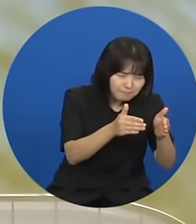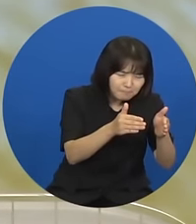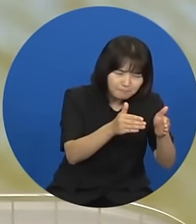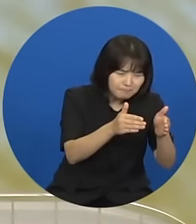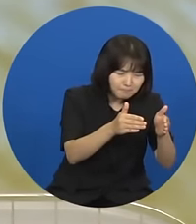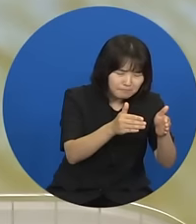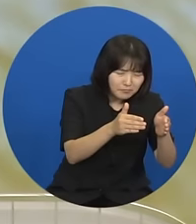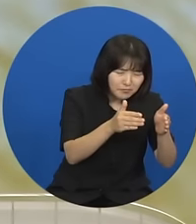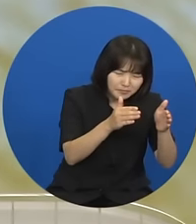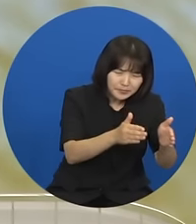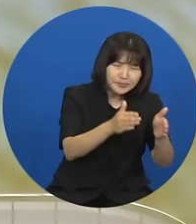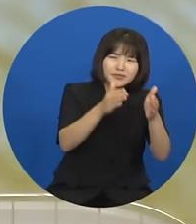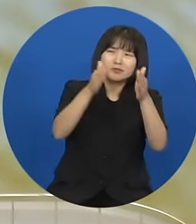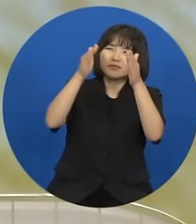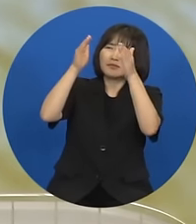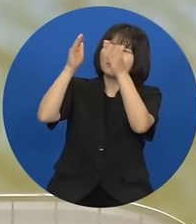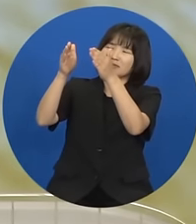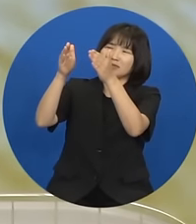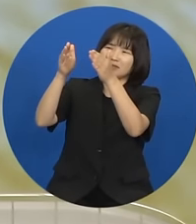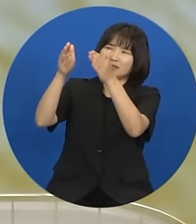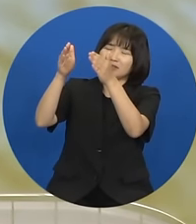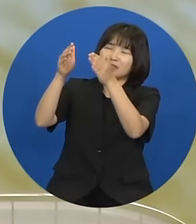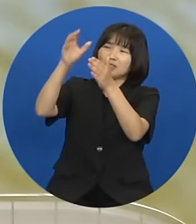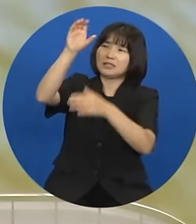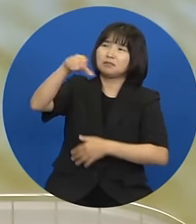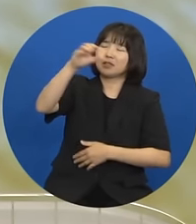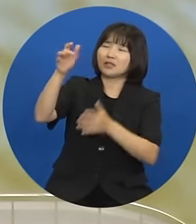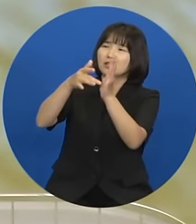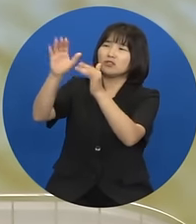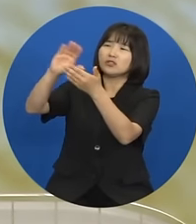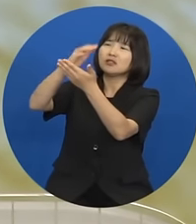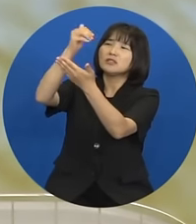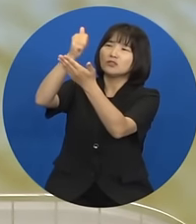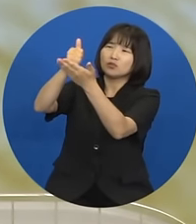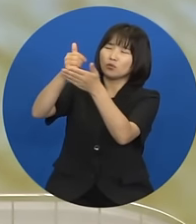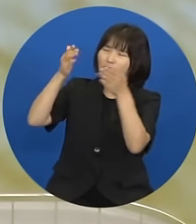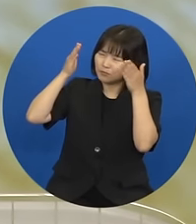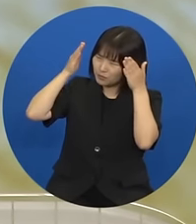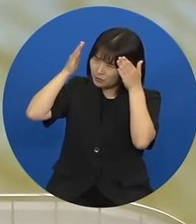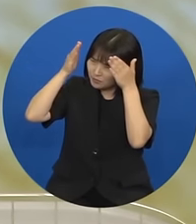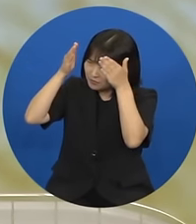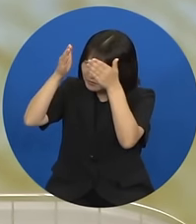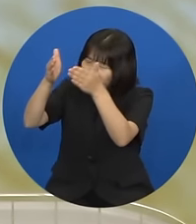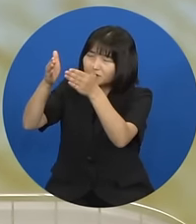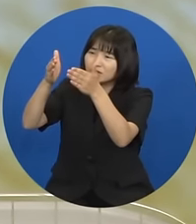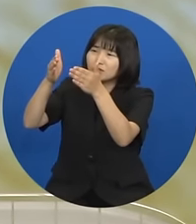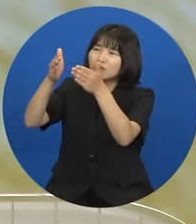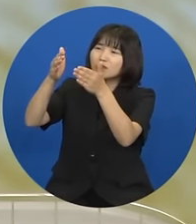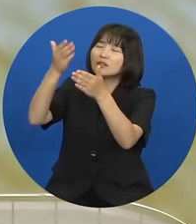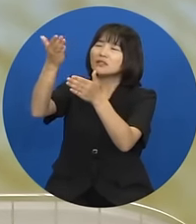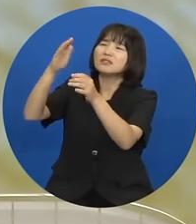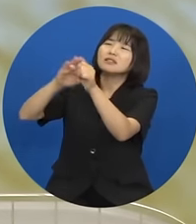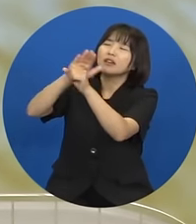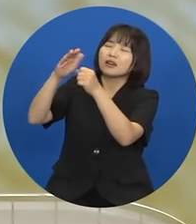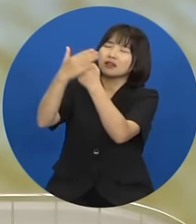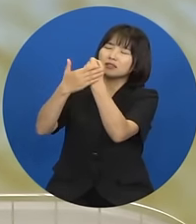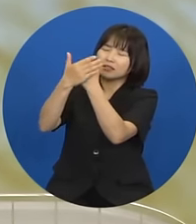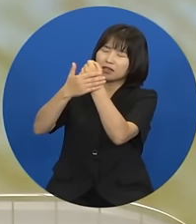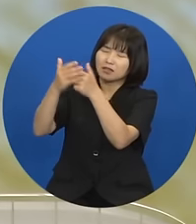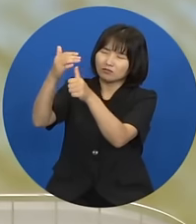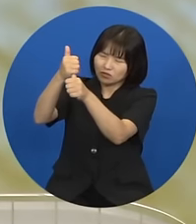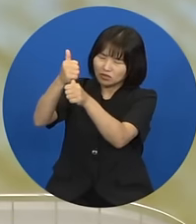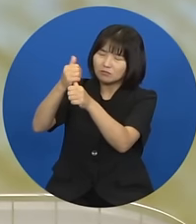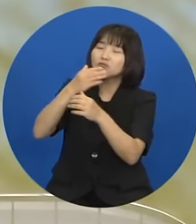옮겨서 십자가의 예수 그리스도, 그분이 보여주신 사랑과 은혜를 붙잡으시기를